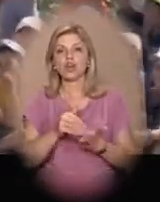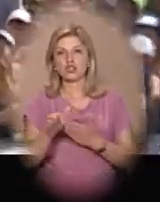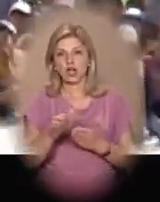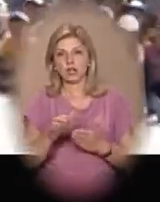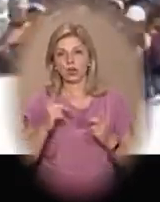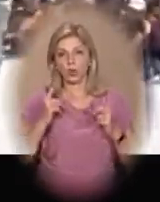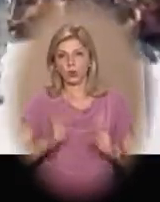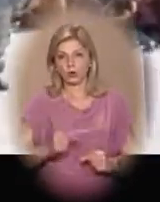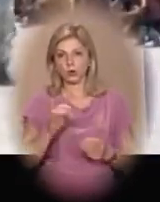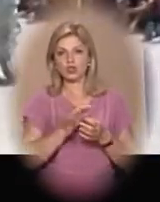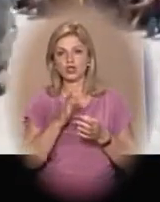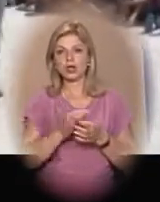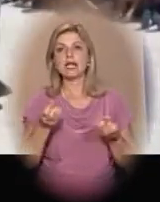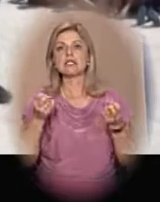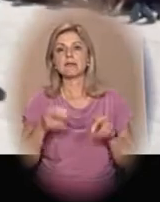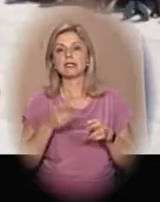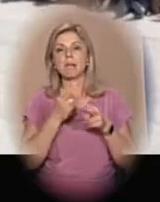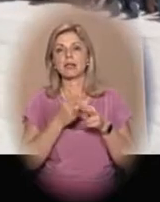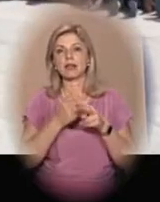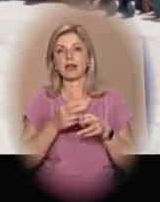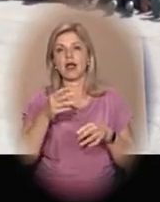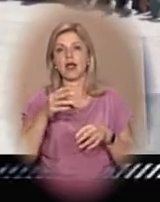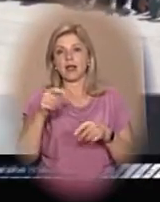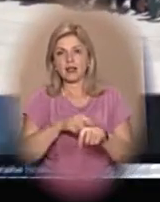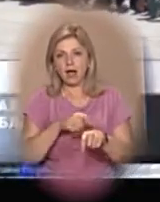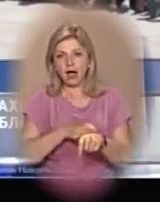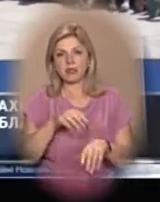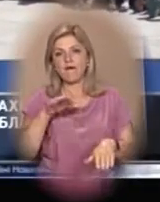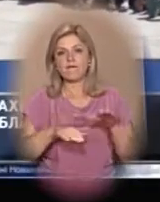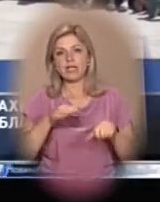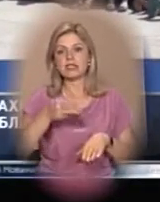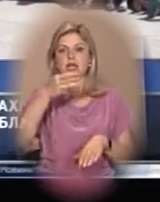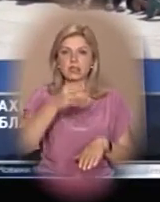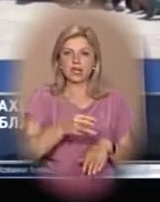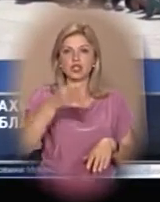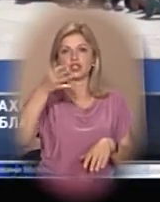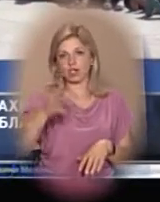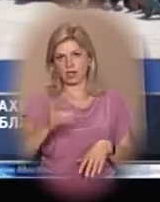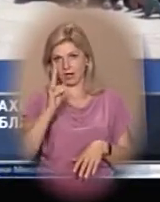из металлизированной ткани, вес его, как правило, 3-4 килограмма спасатель на себе носит.